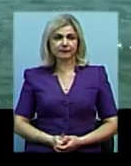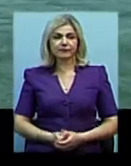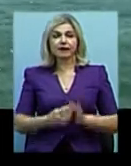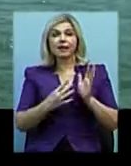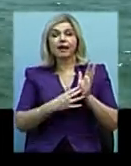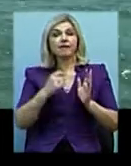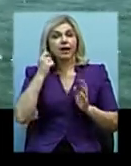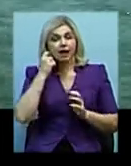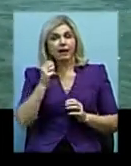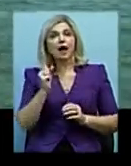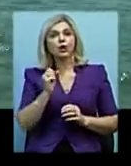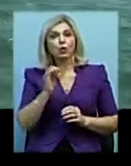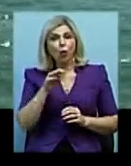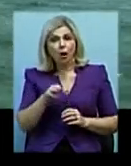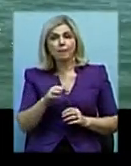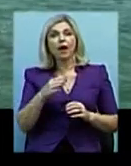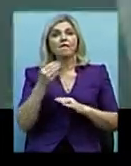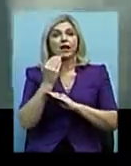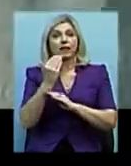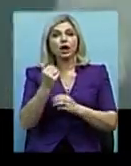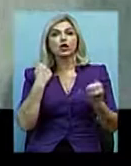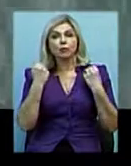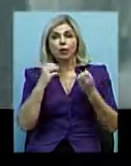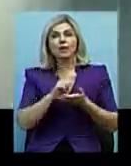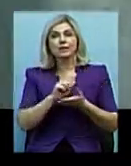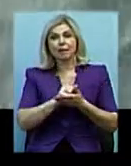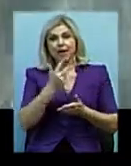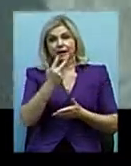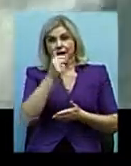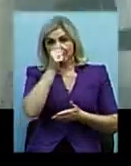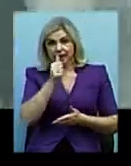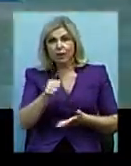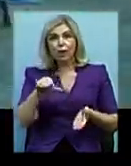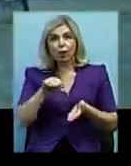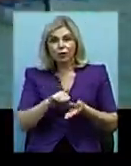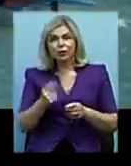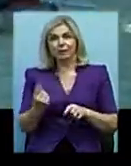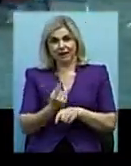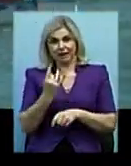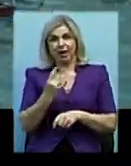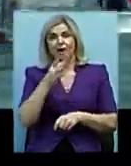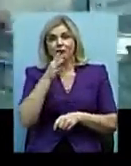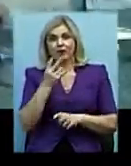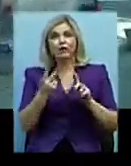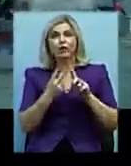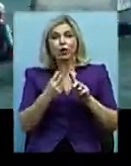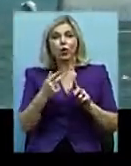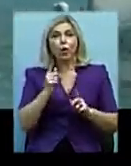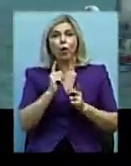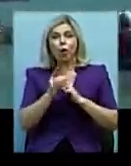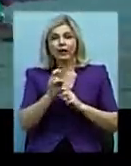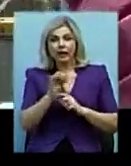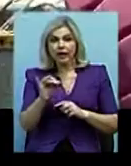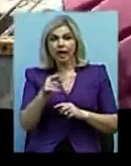9-річний Артем Гаркуша вітрильним спортом займається 3 місяці. Участь в регаті бере вперше. Під час другої гонки яхта